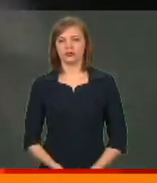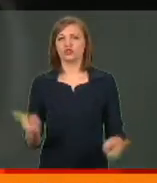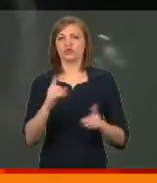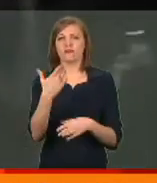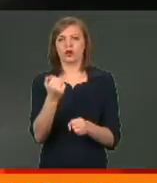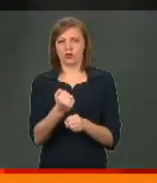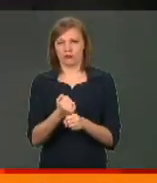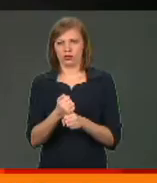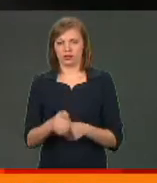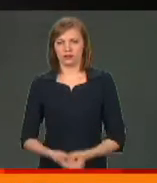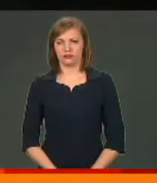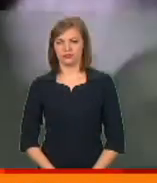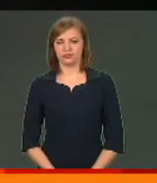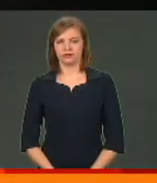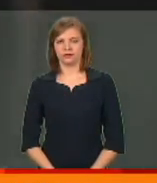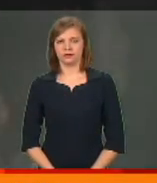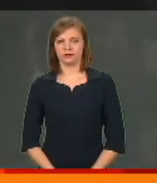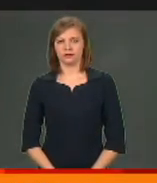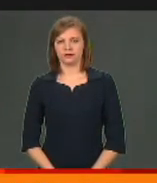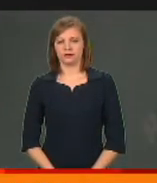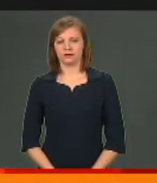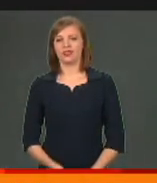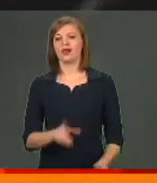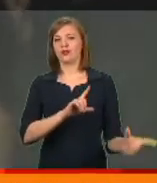робите? Тихо. Що ви робите?